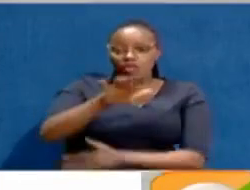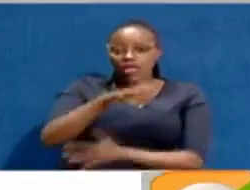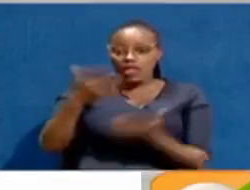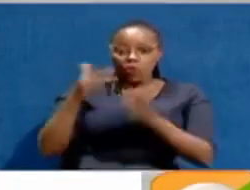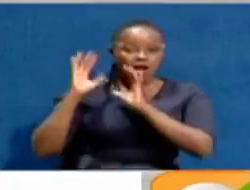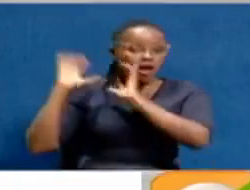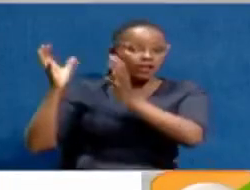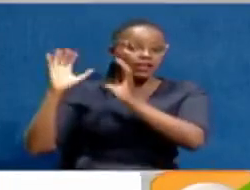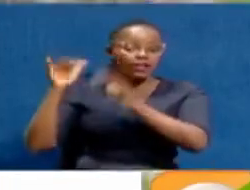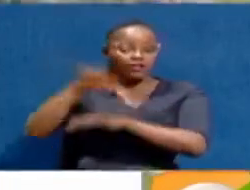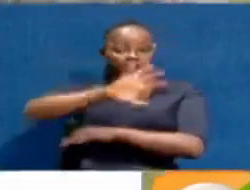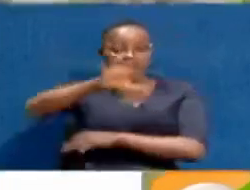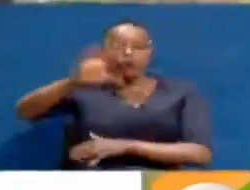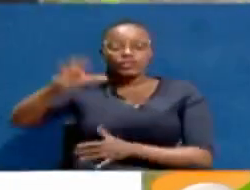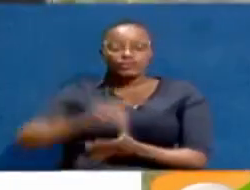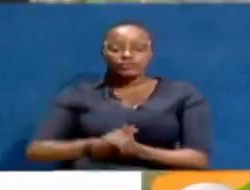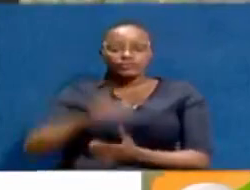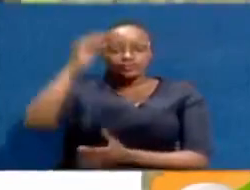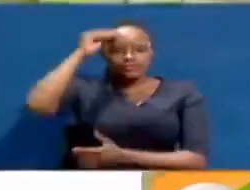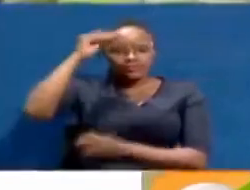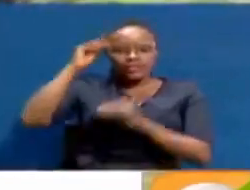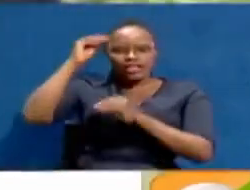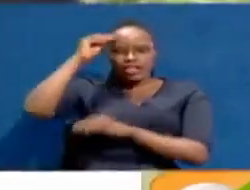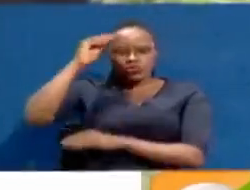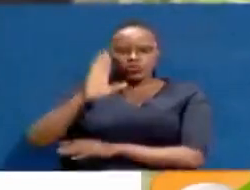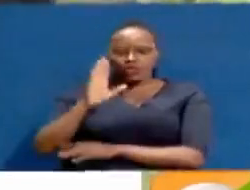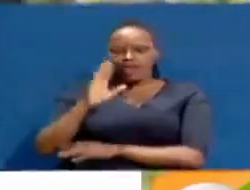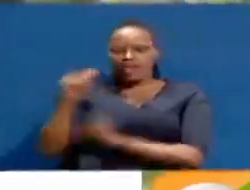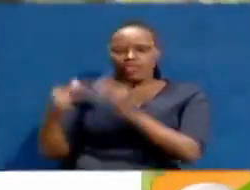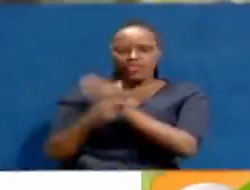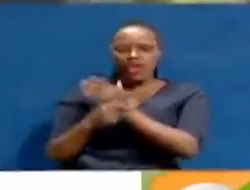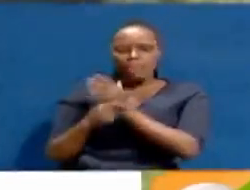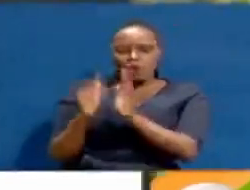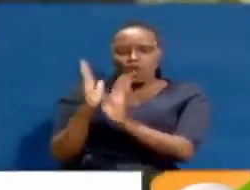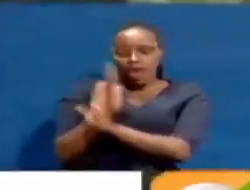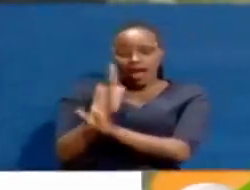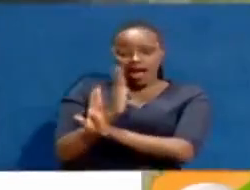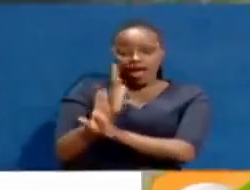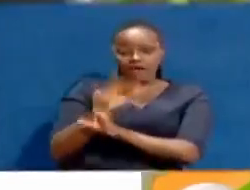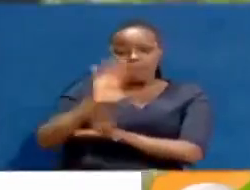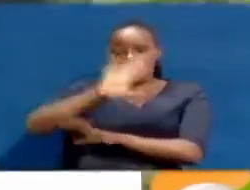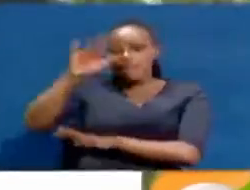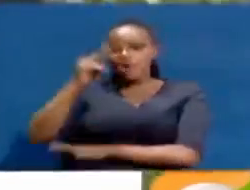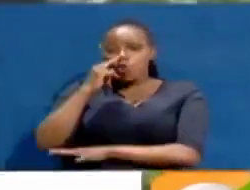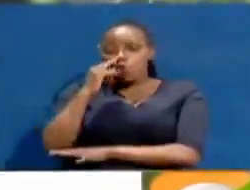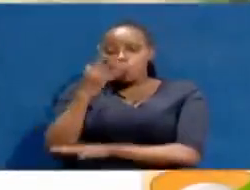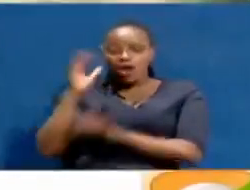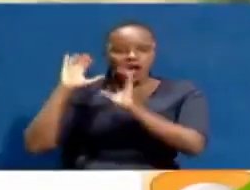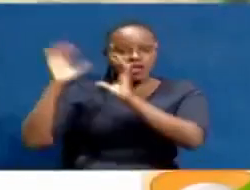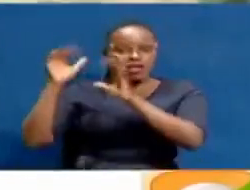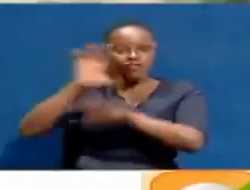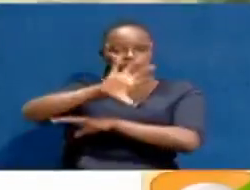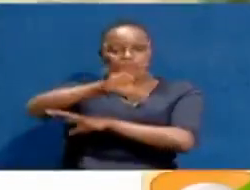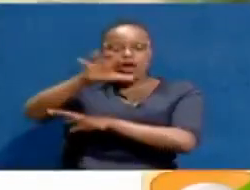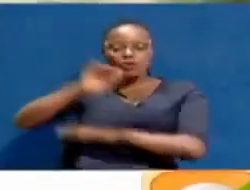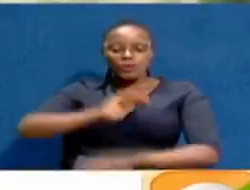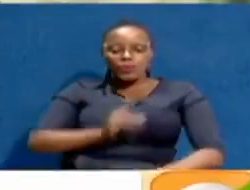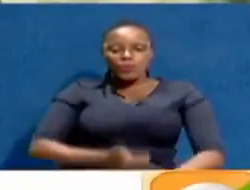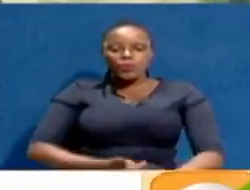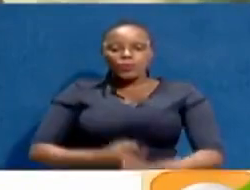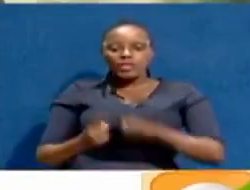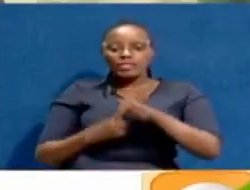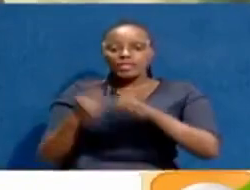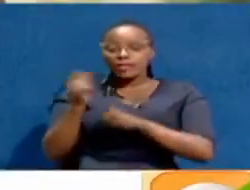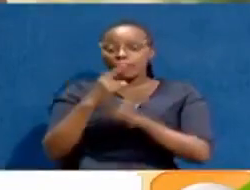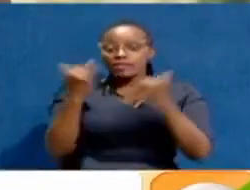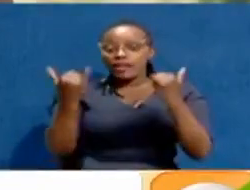kaunti ya Kilifi. Mwanafunzi huyu ambaye jina lake tunalibana anarudi nyumbani kijijini Msabaha, kaunti ya Kilifi, ana ujauzito wa miezi